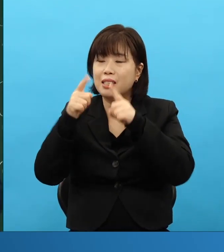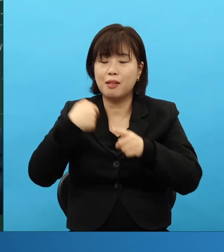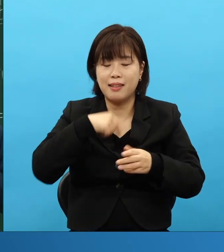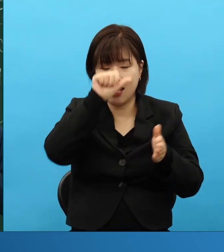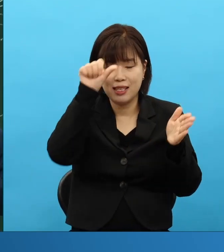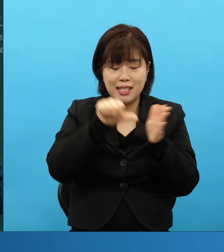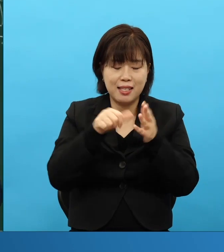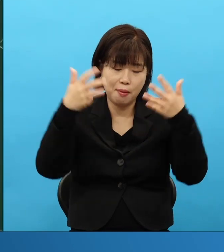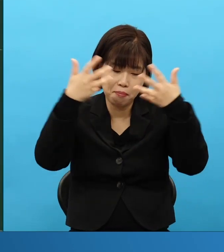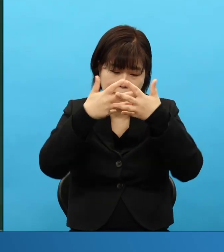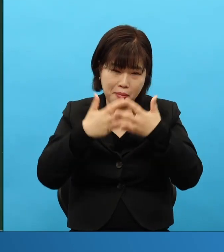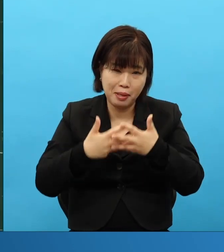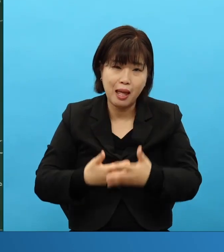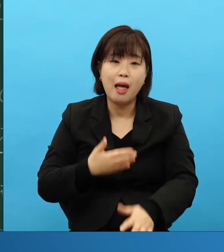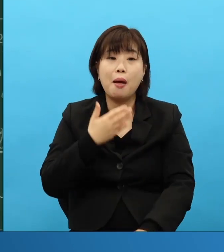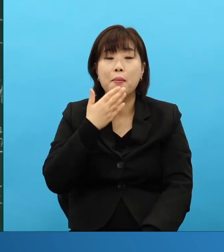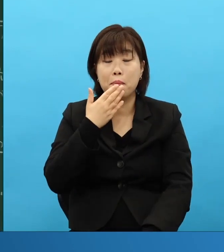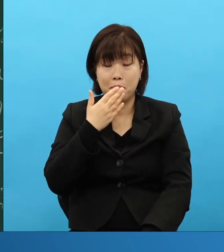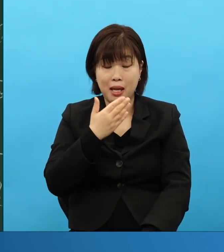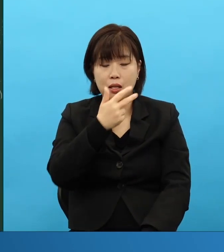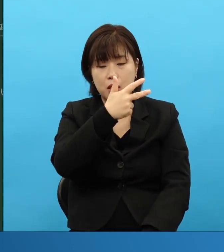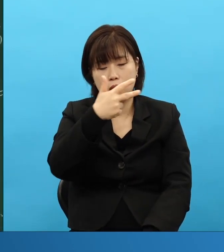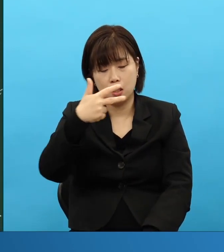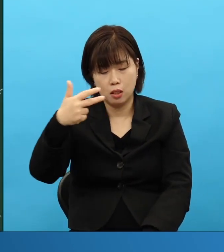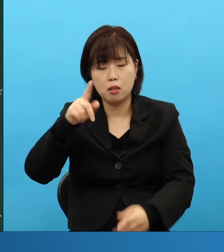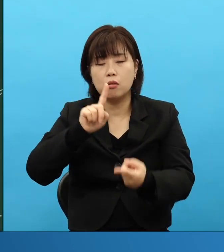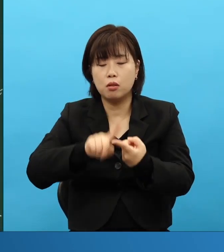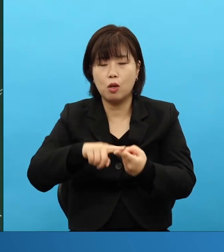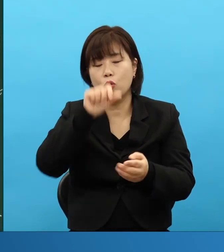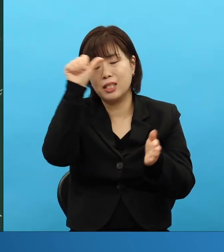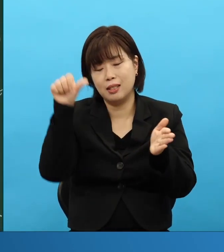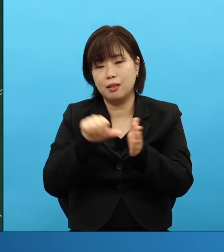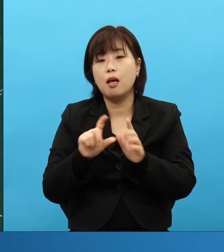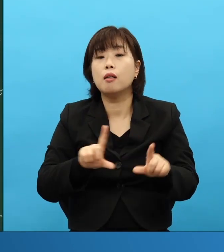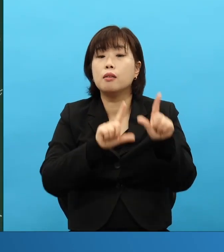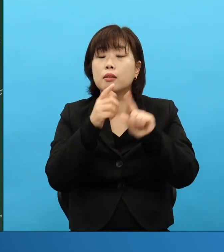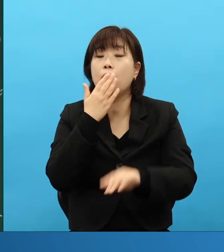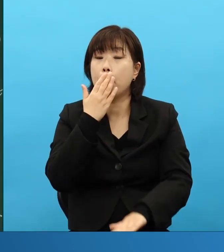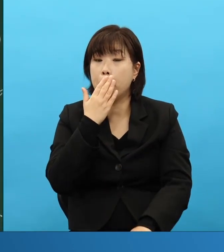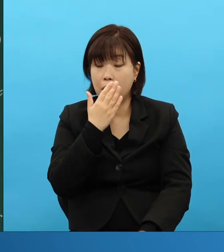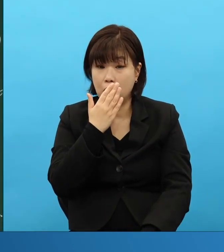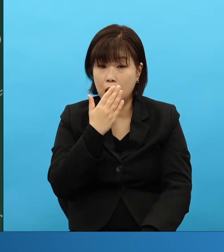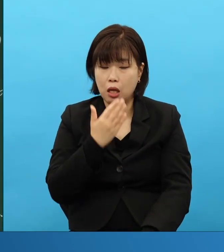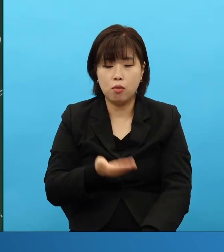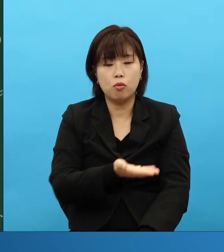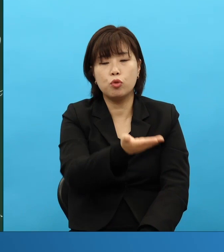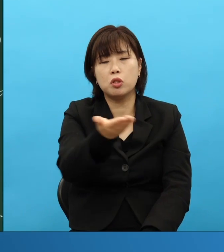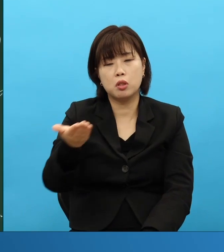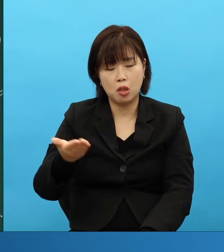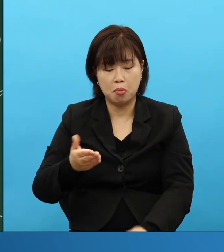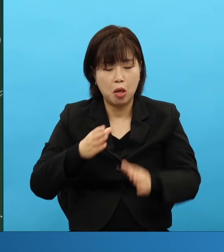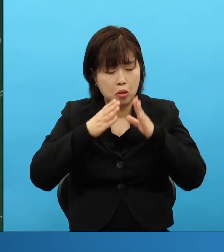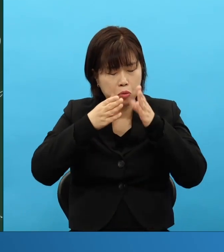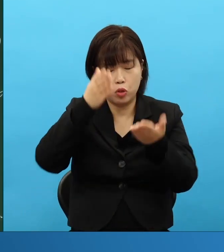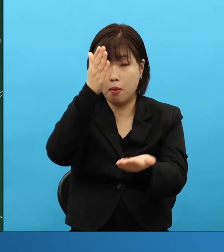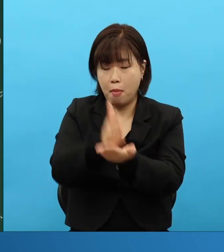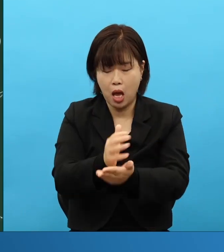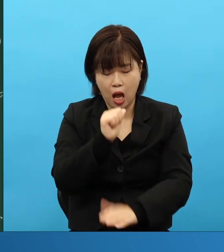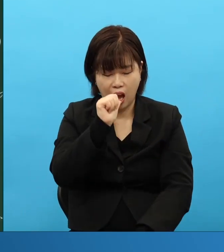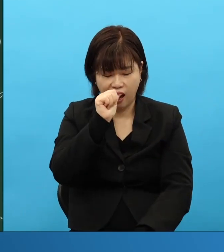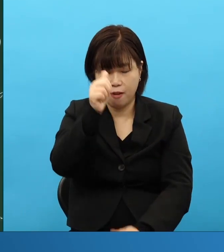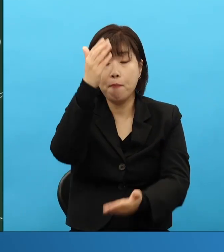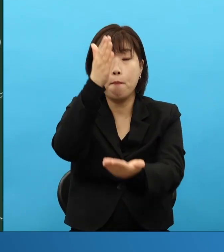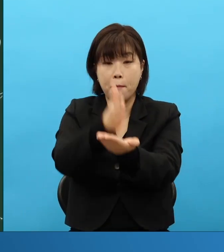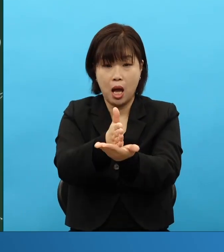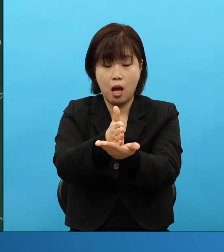and antenna. 되게 돼 있습니다. It's bound to take place. 절대 속지 않게 되기를 주의 이름으로 May you 축복합니다. not be deceived at all in the name of our